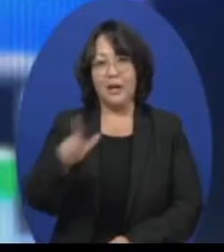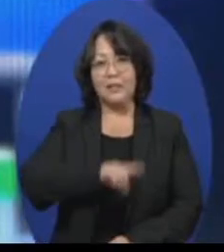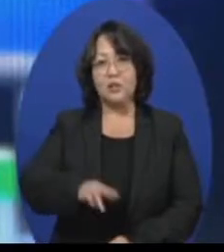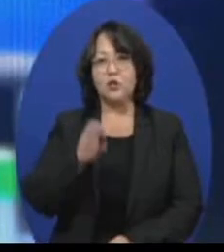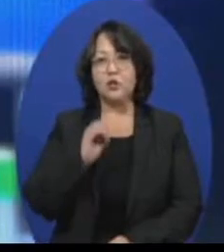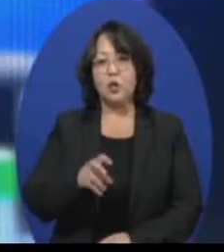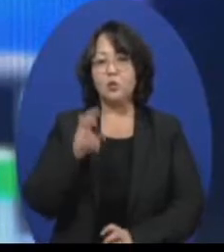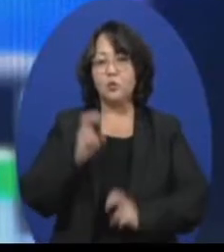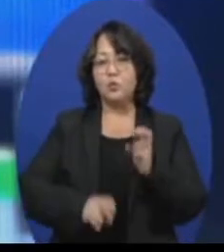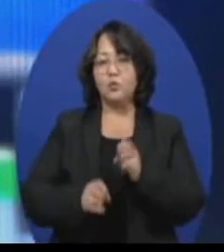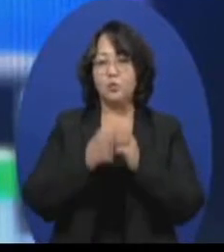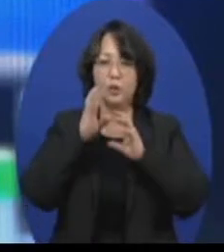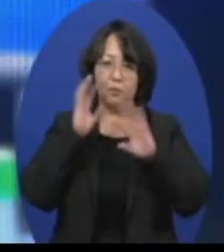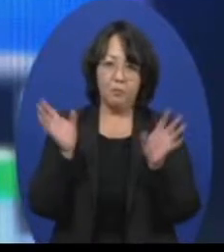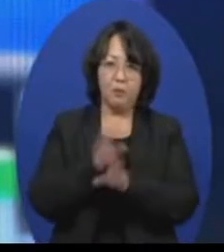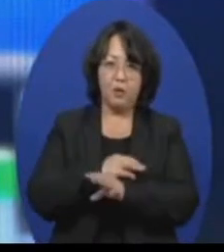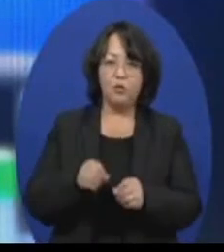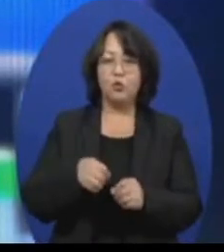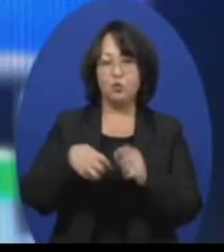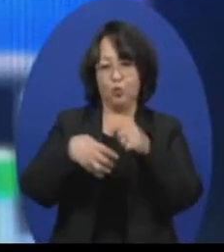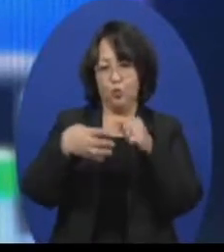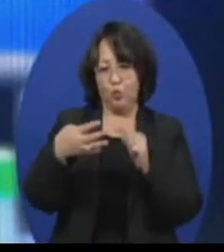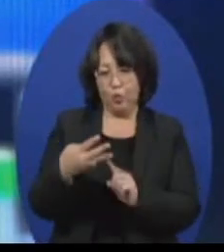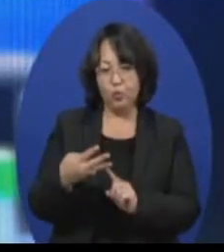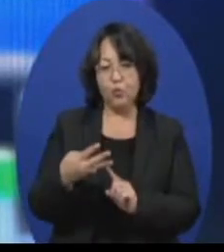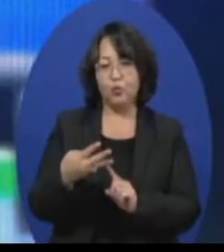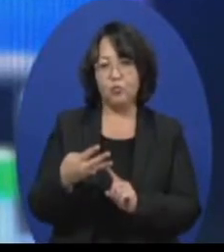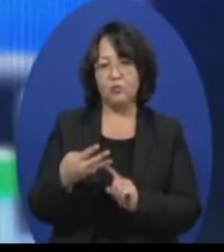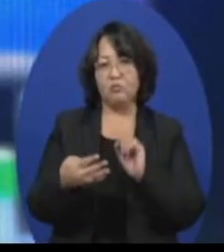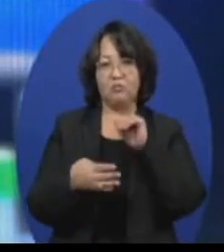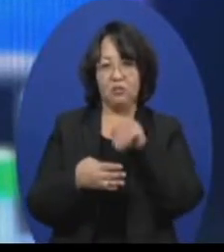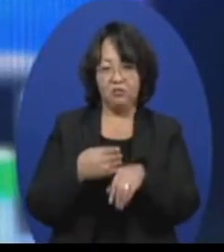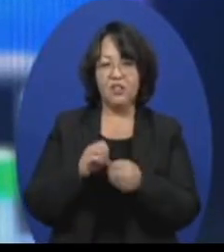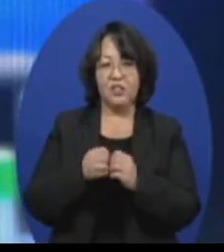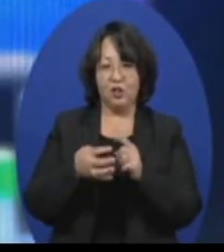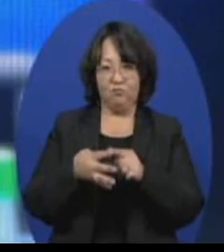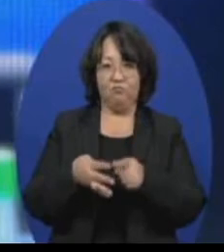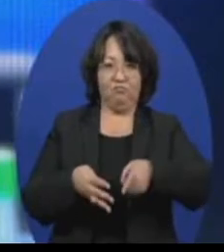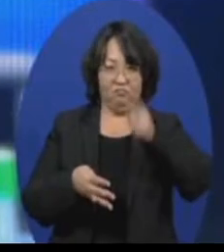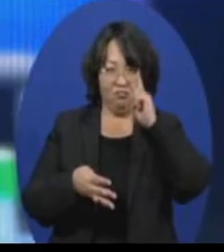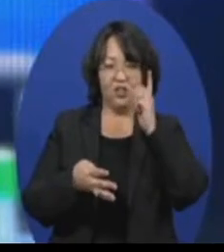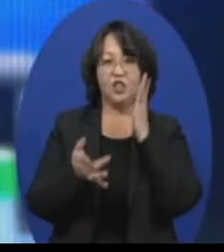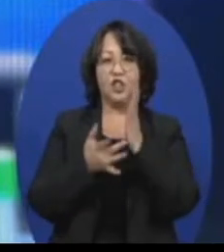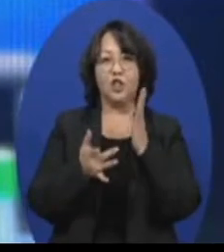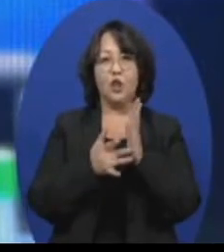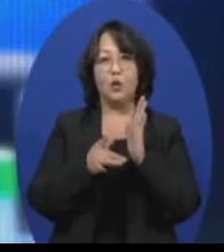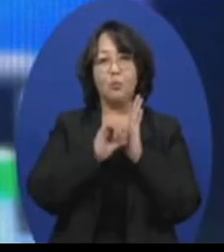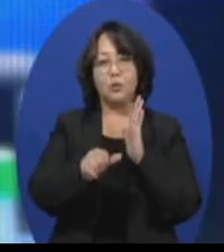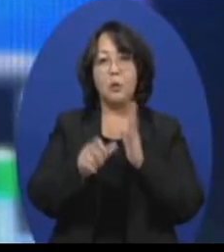Газрын тос боловсруулалт хөдөлмөрийн бүтээн байгуулалт үндсэндээ 4 үе шатаас бүрднэ. Өнөөдөр эхний шат буюу технологийн бус барилга байгууламж